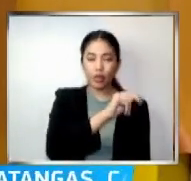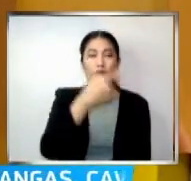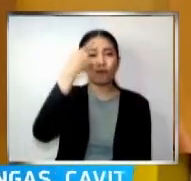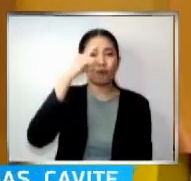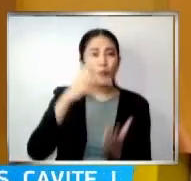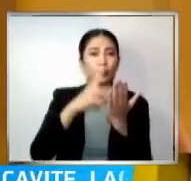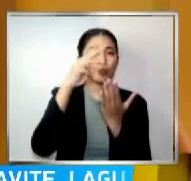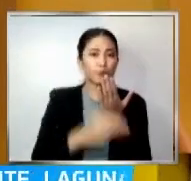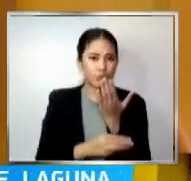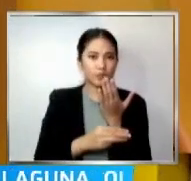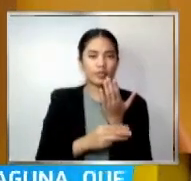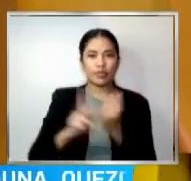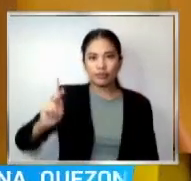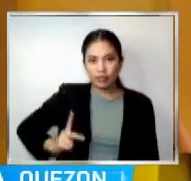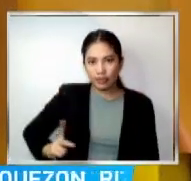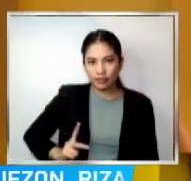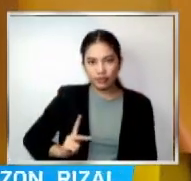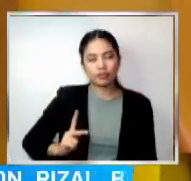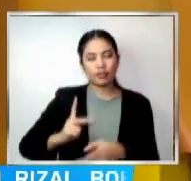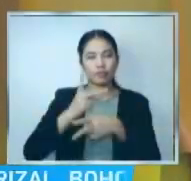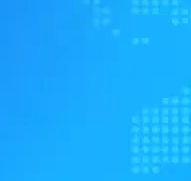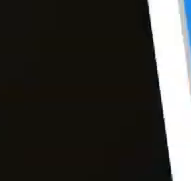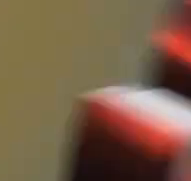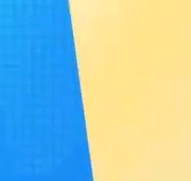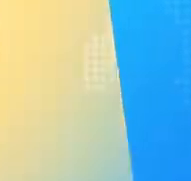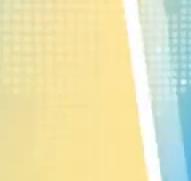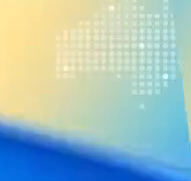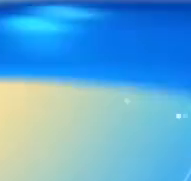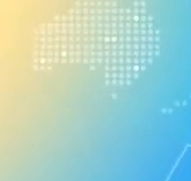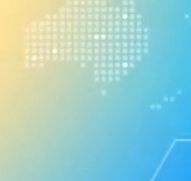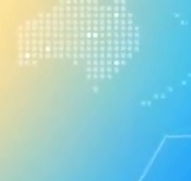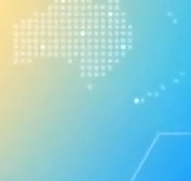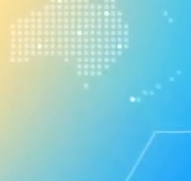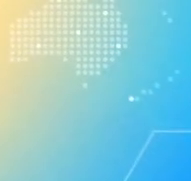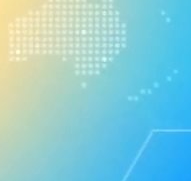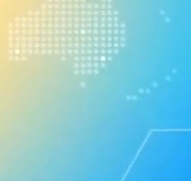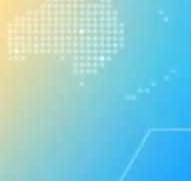COVID patients. May ulat on the spot si Ian Cruz. Ian?